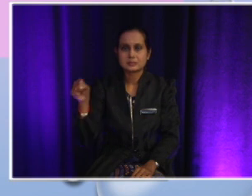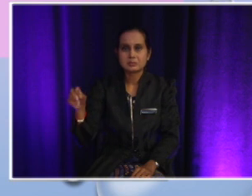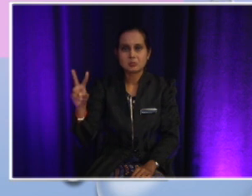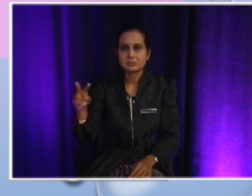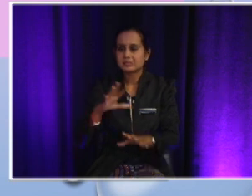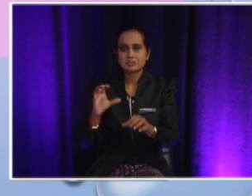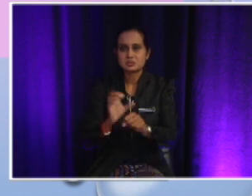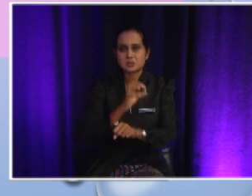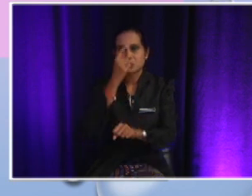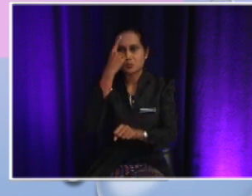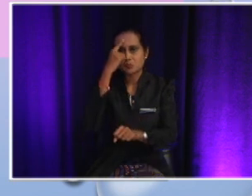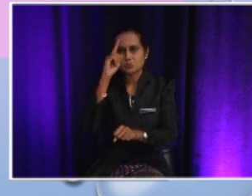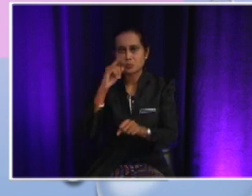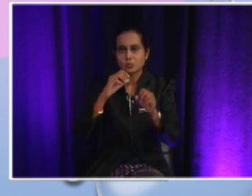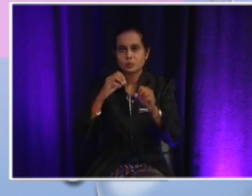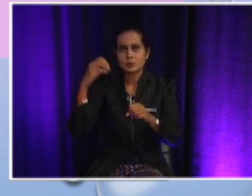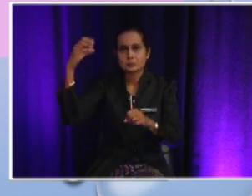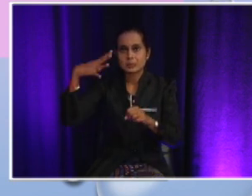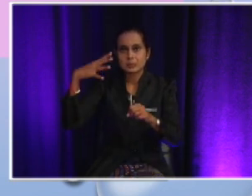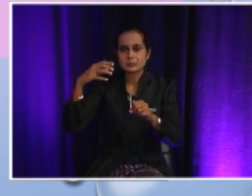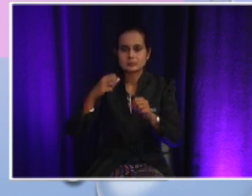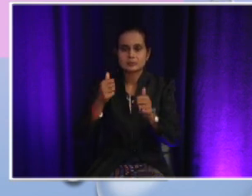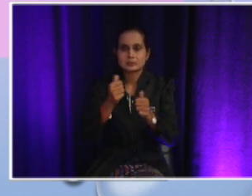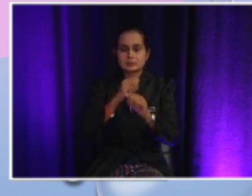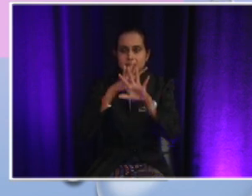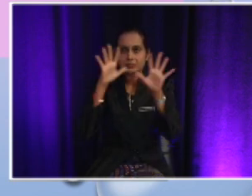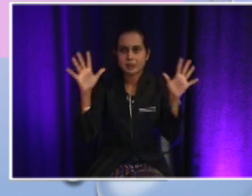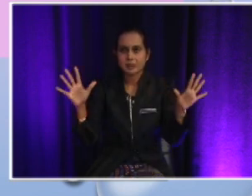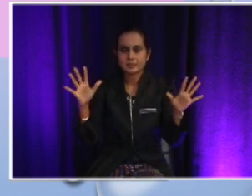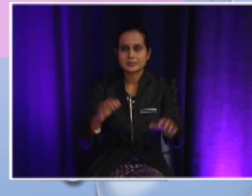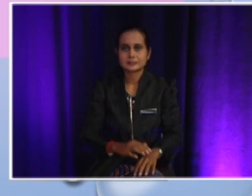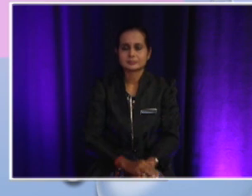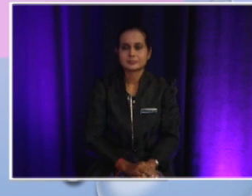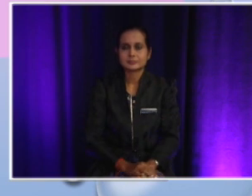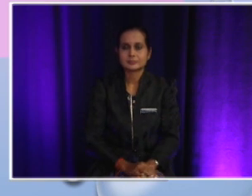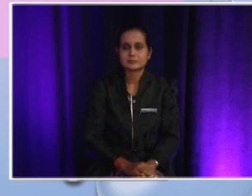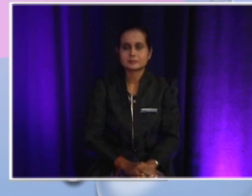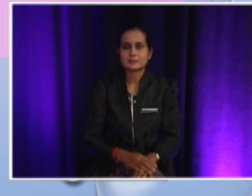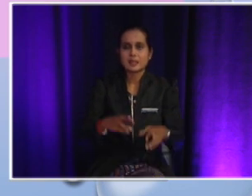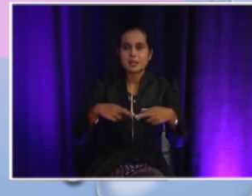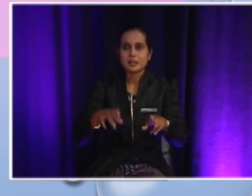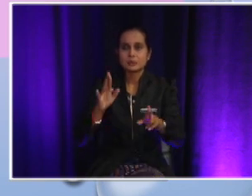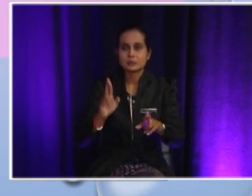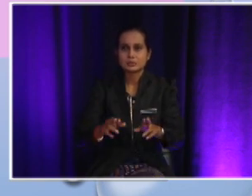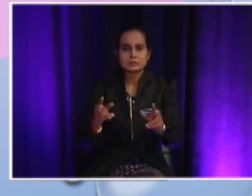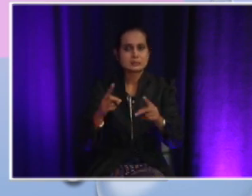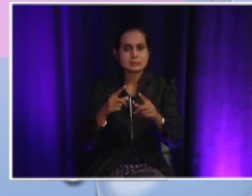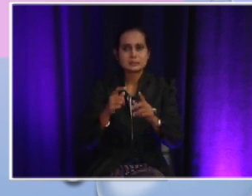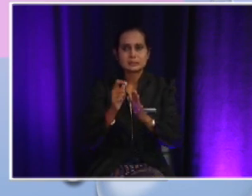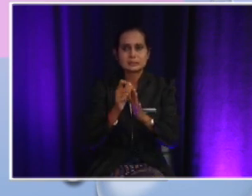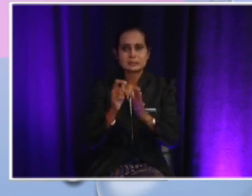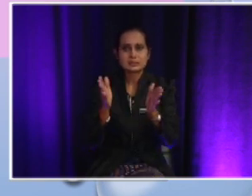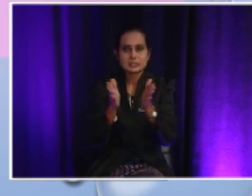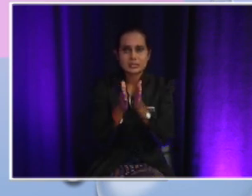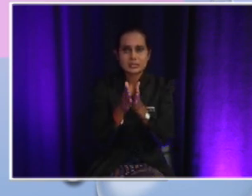terang. Okey, dan yang terakhir tadi LED tidak menyala. Arus yang melaluinya terlalu kecil kerana nilai jumlah